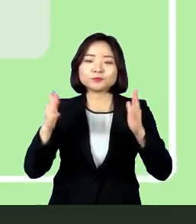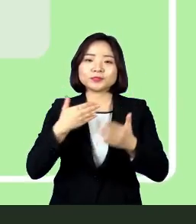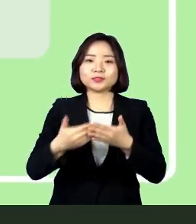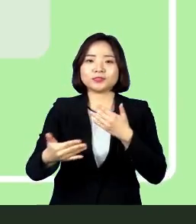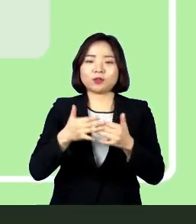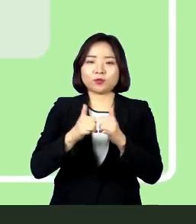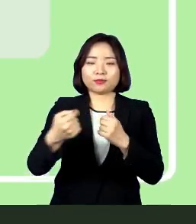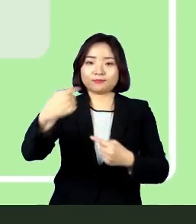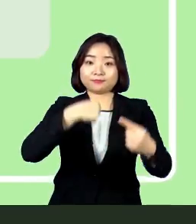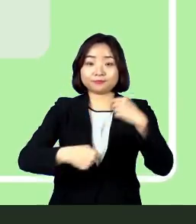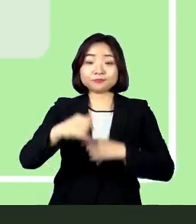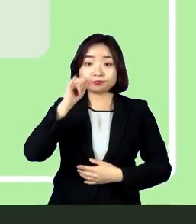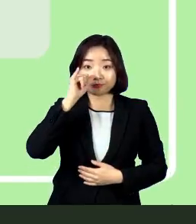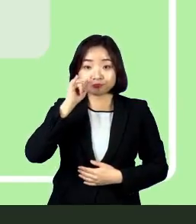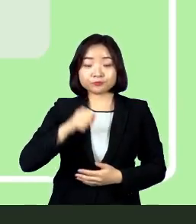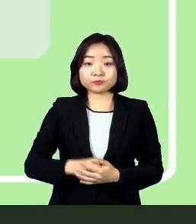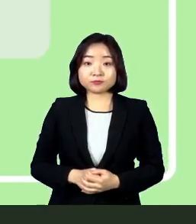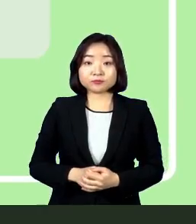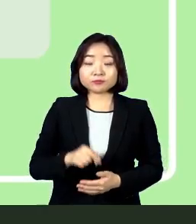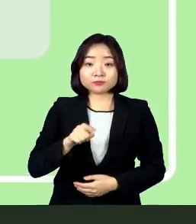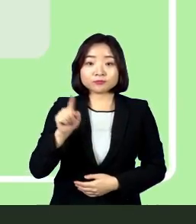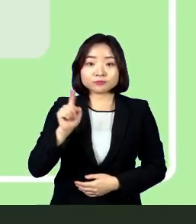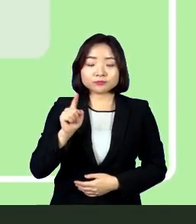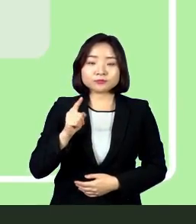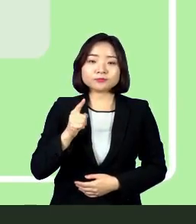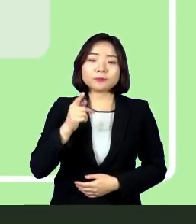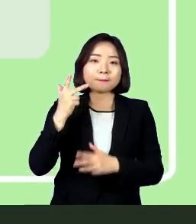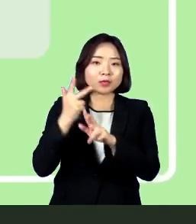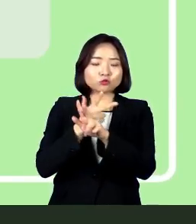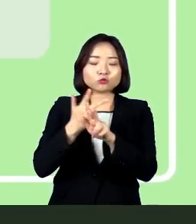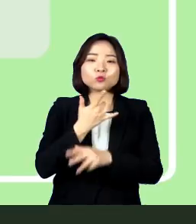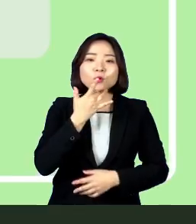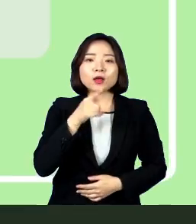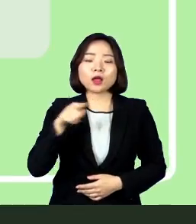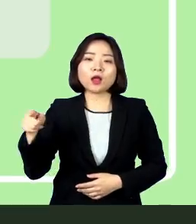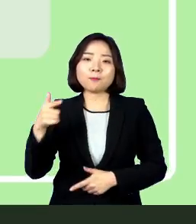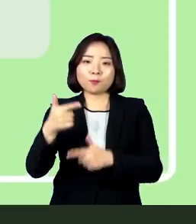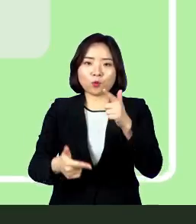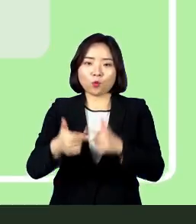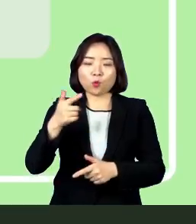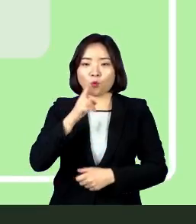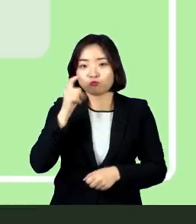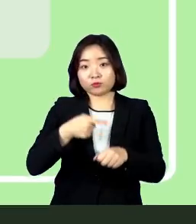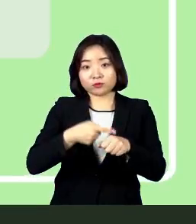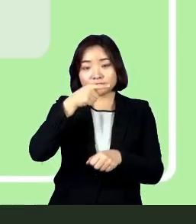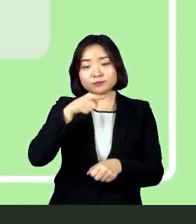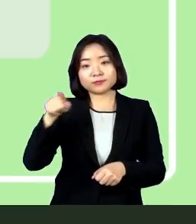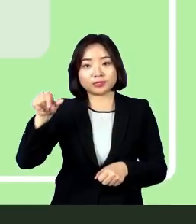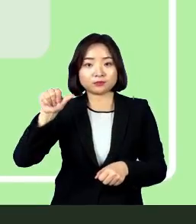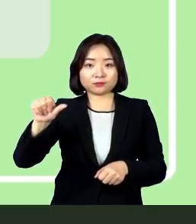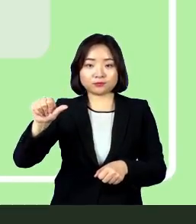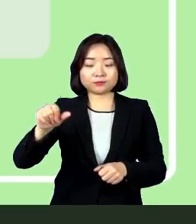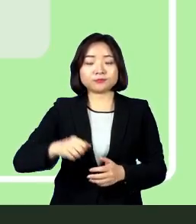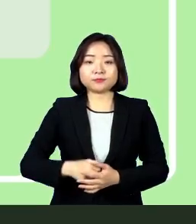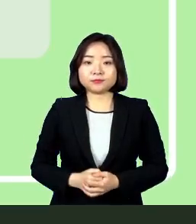모집합니다. 이번에 모집하는 수시반은 매주 화요일에서 목요일 오후 1시부터 오후 5시 사이에